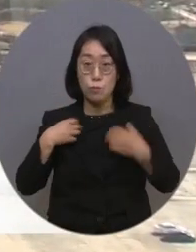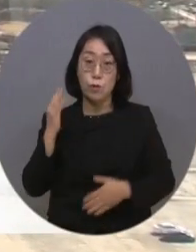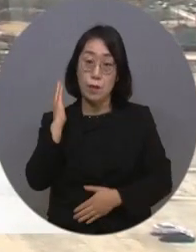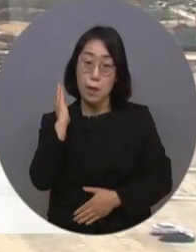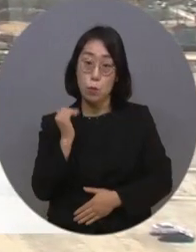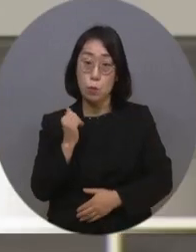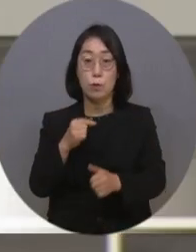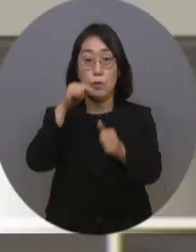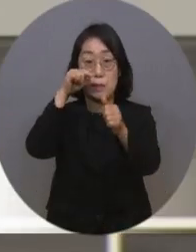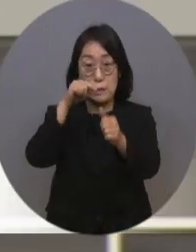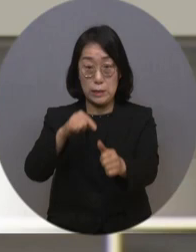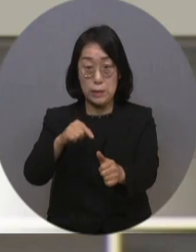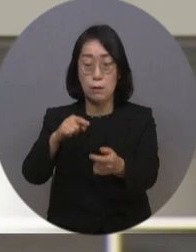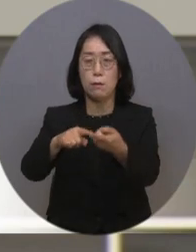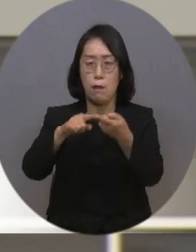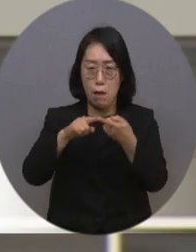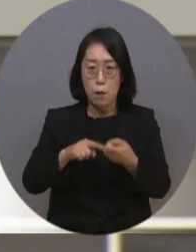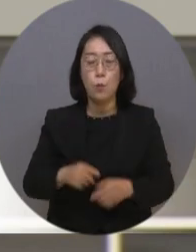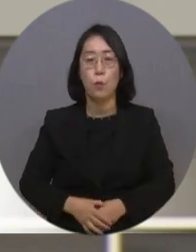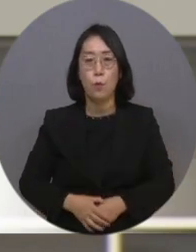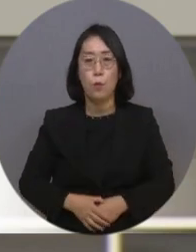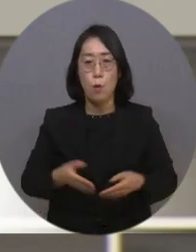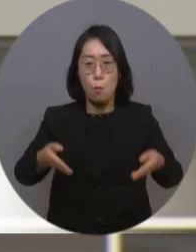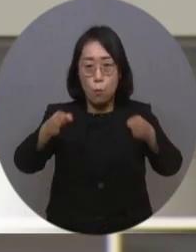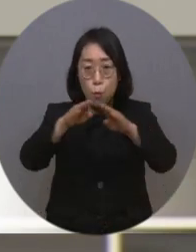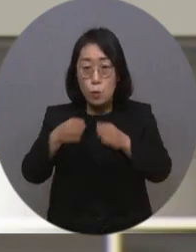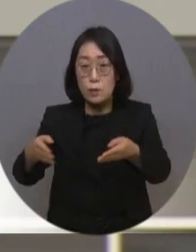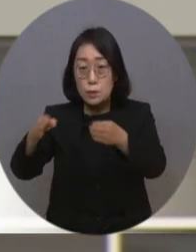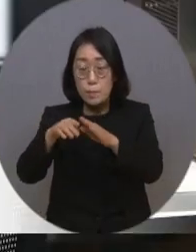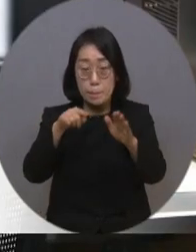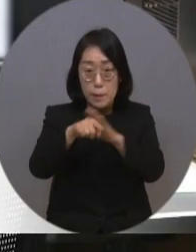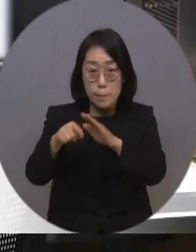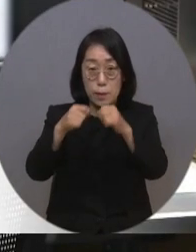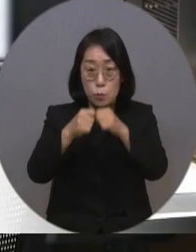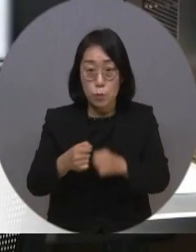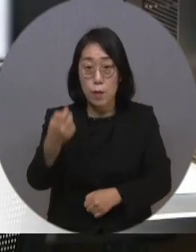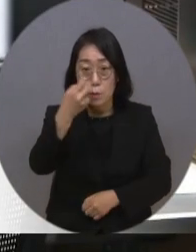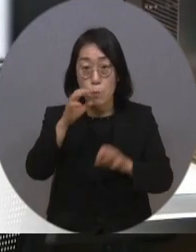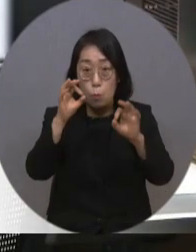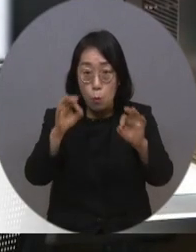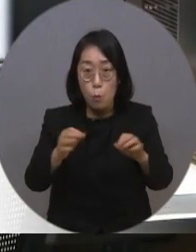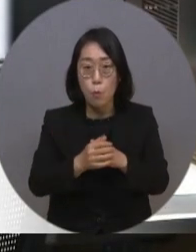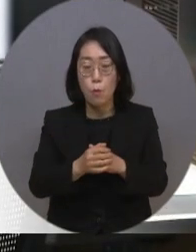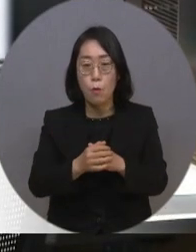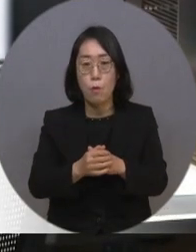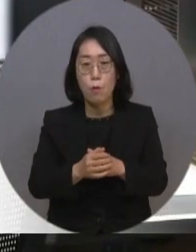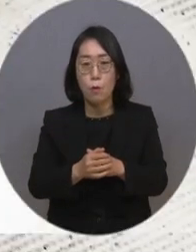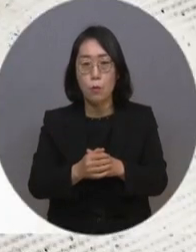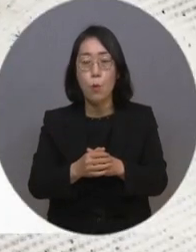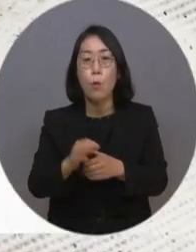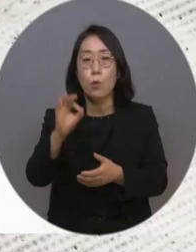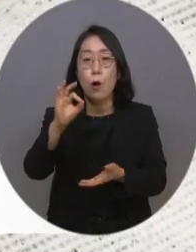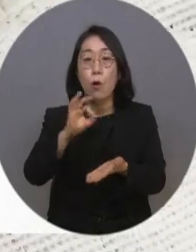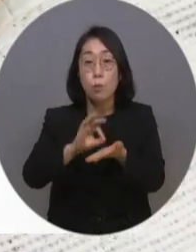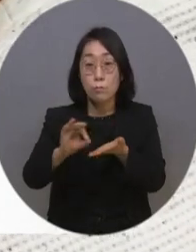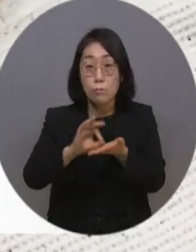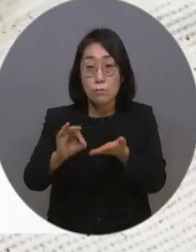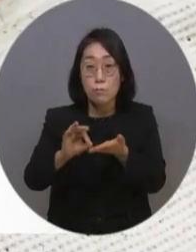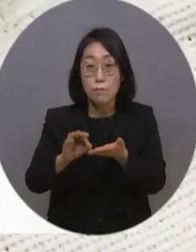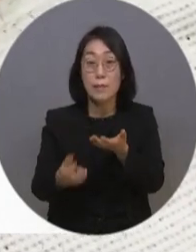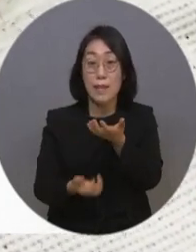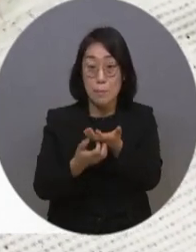대통령의 지시에 따라 사회복지시설 현장점검 결과를 바탕으로 사회복지시설 연료비 상승부담